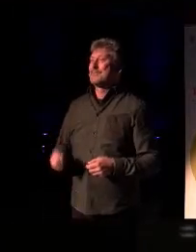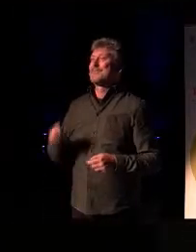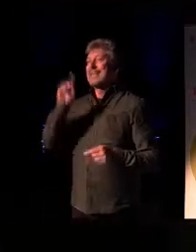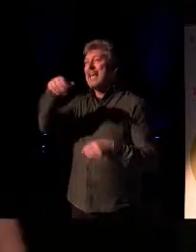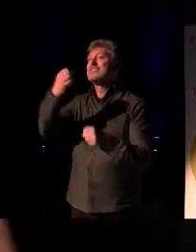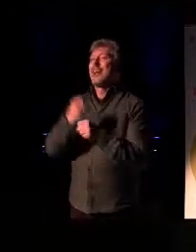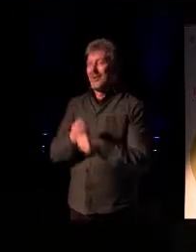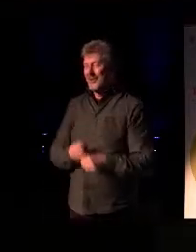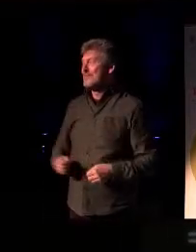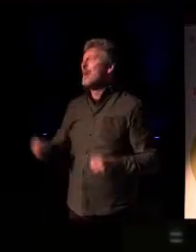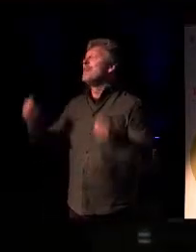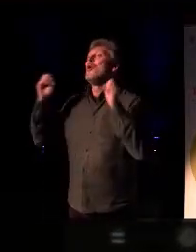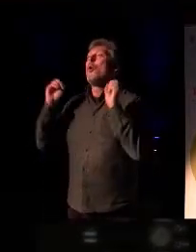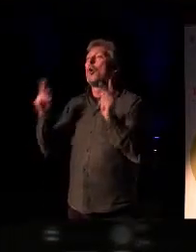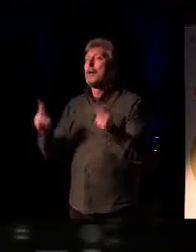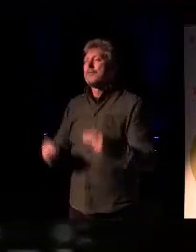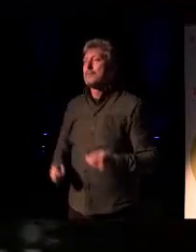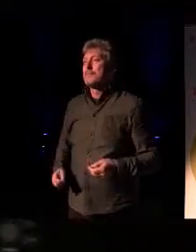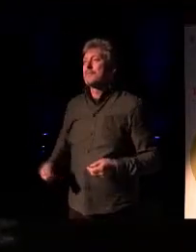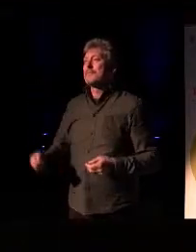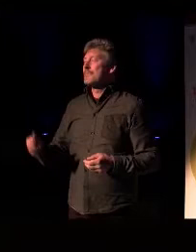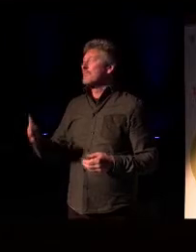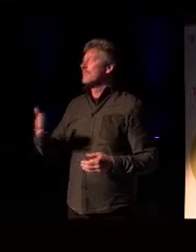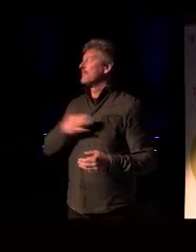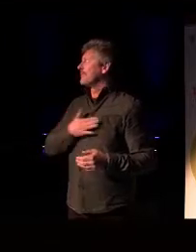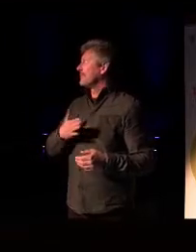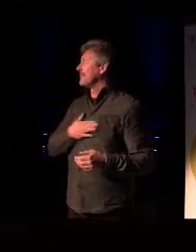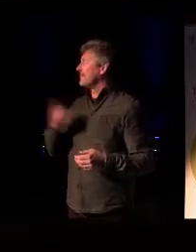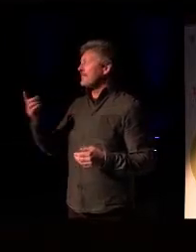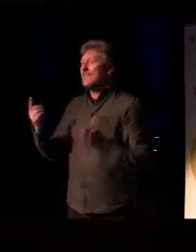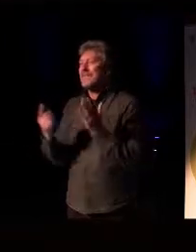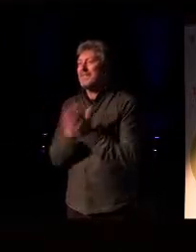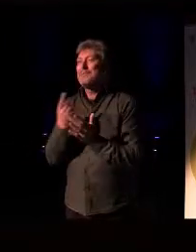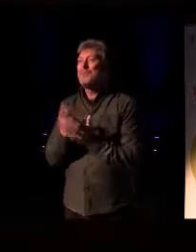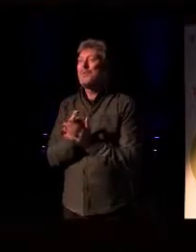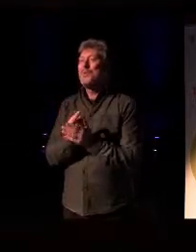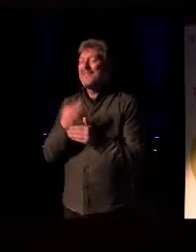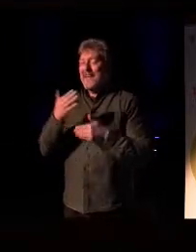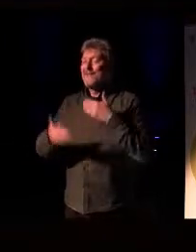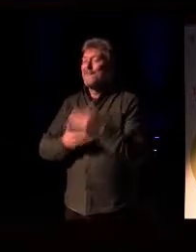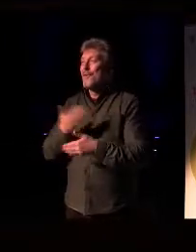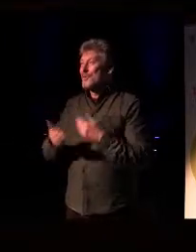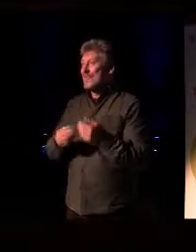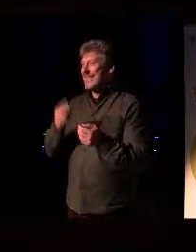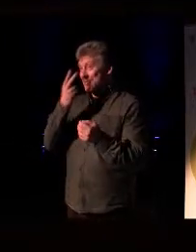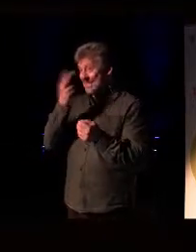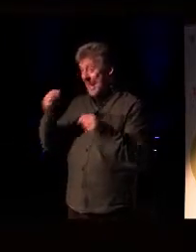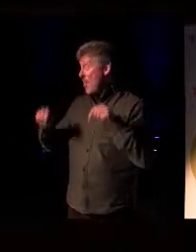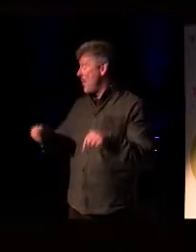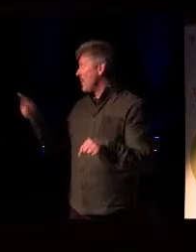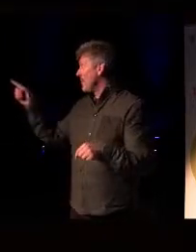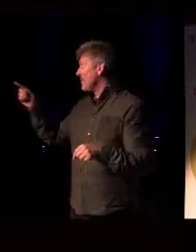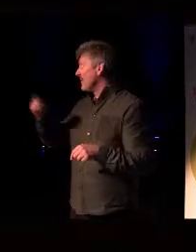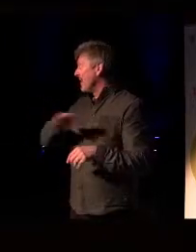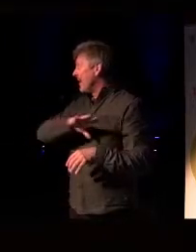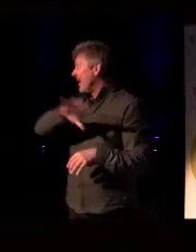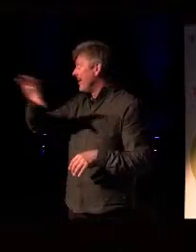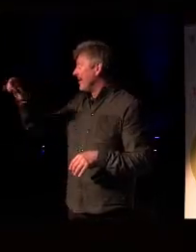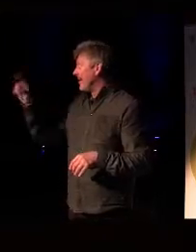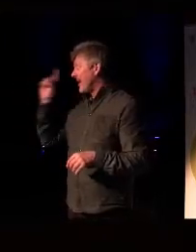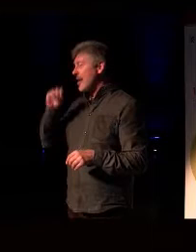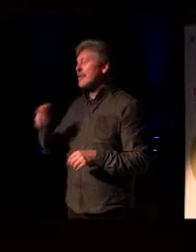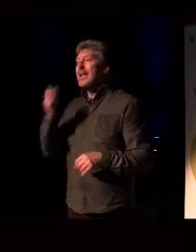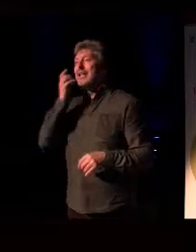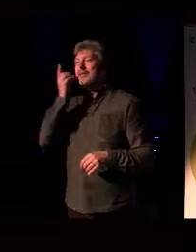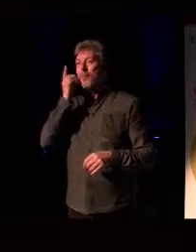Ok, men det... Vi har jo lyst til å dra denne her gyllene muligheten her litt videre. Så se her nå. Alle som har muligheten til det, kan det ta